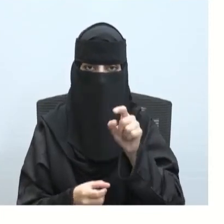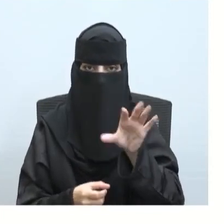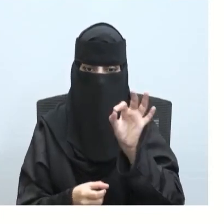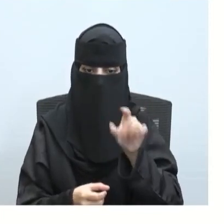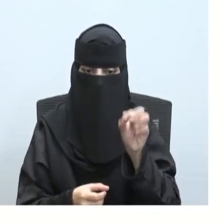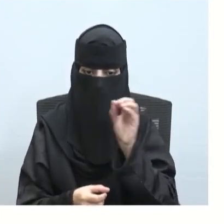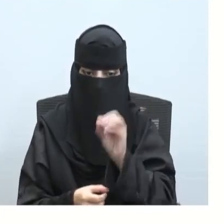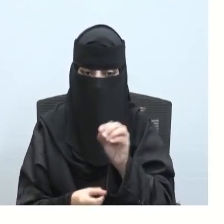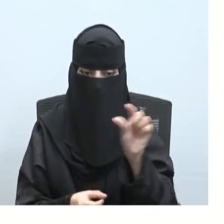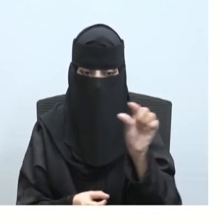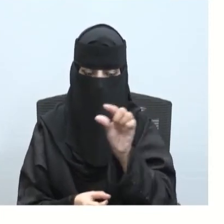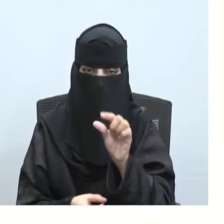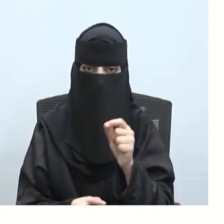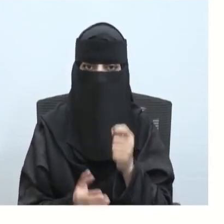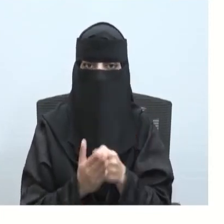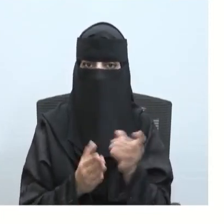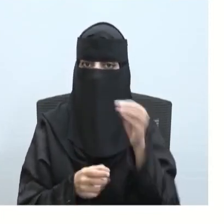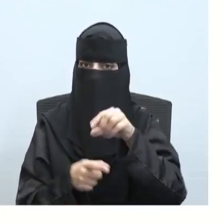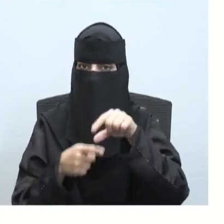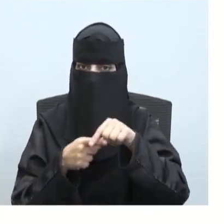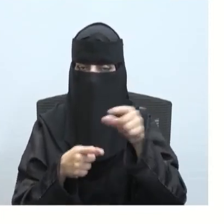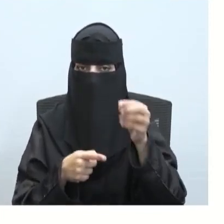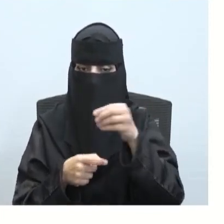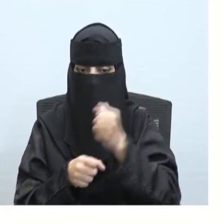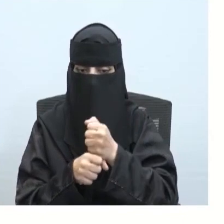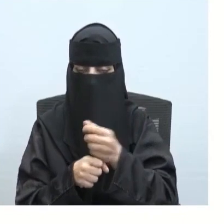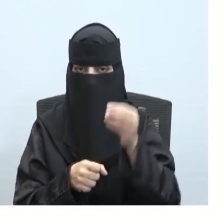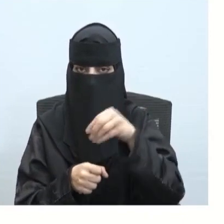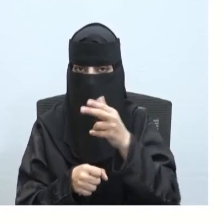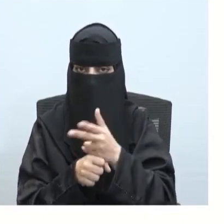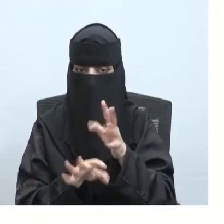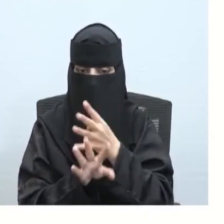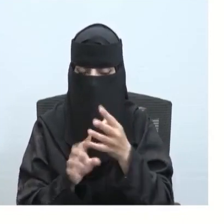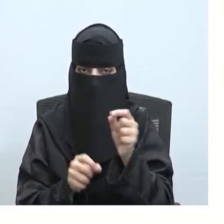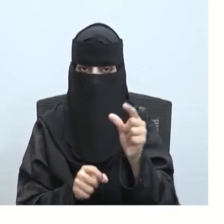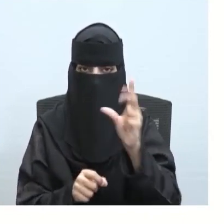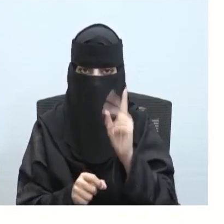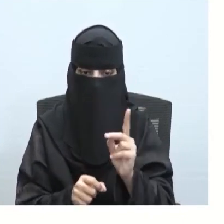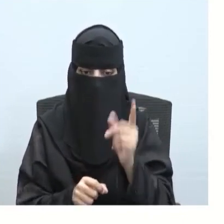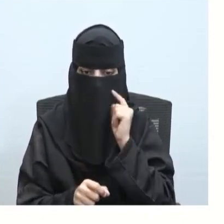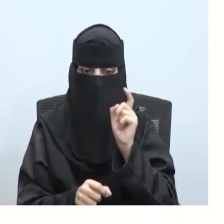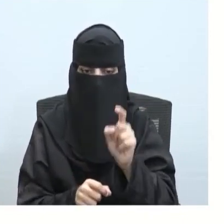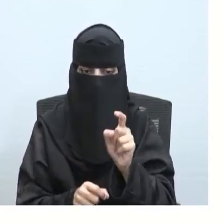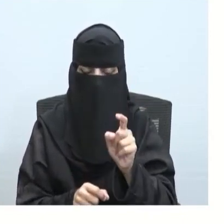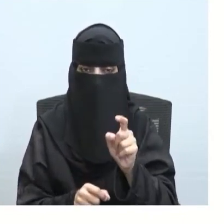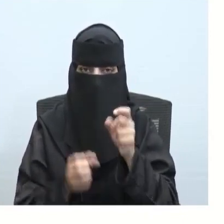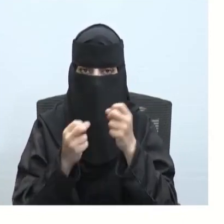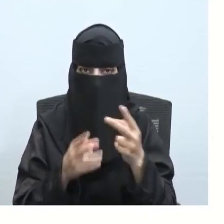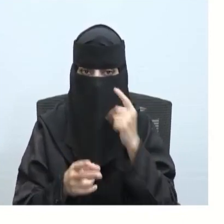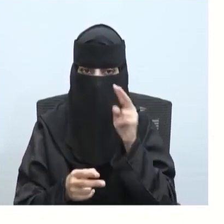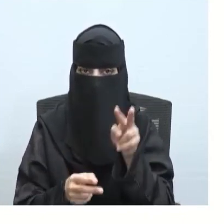Parameter من Script File نقوم بإدراج المقطع البرمجي الذي قمنا بإنشاؤه Hello.Python، بعد ذلك تشغيل